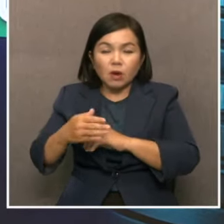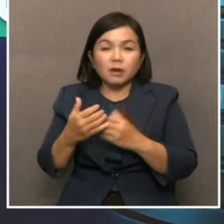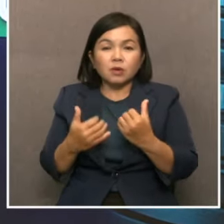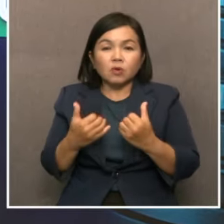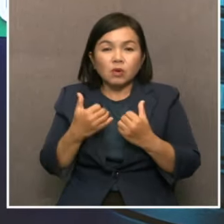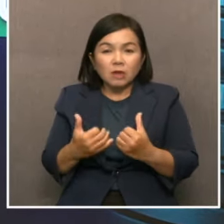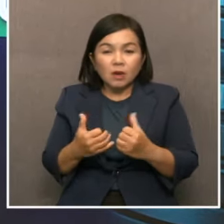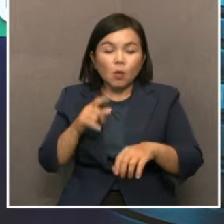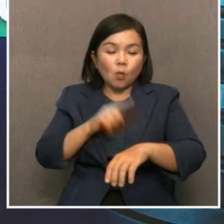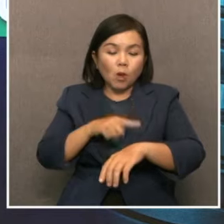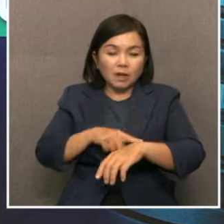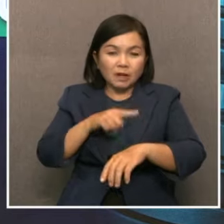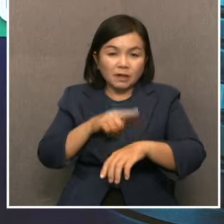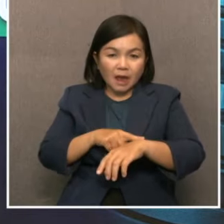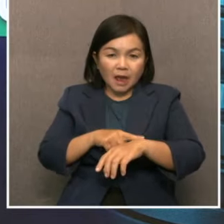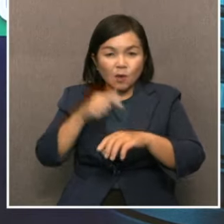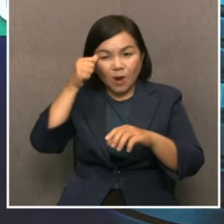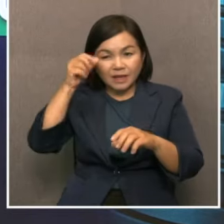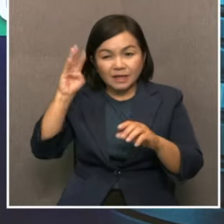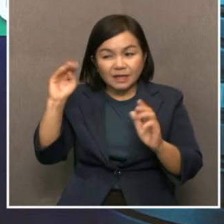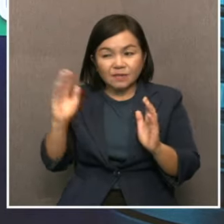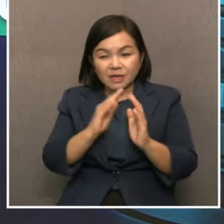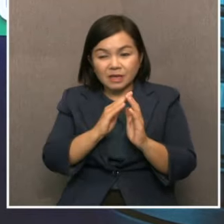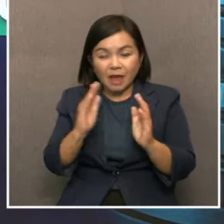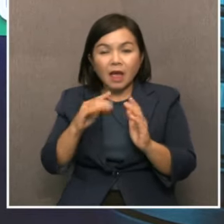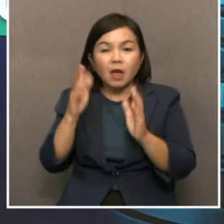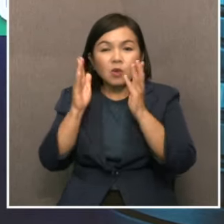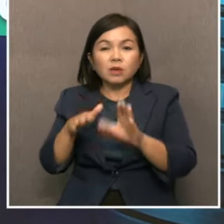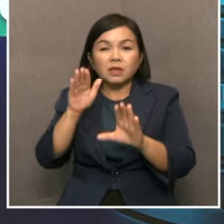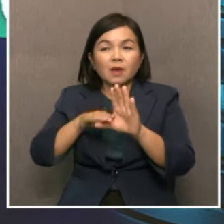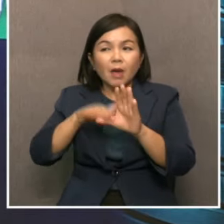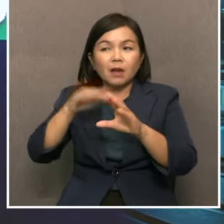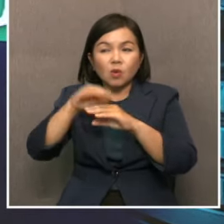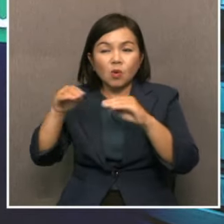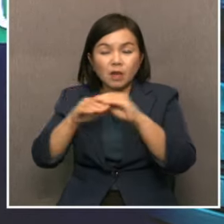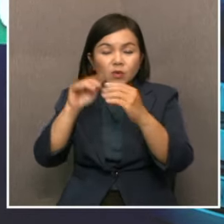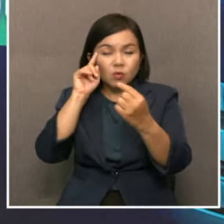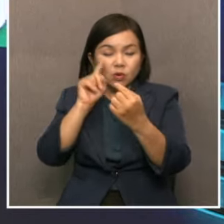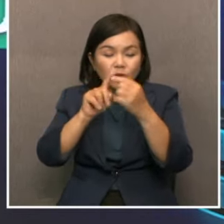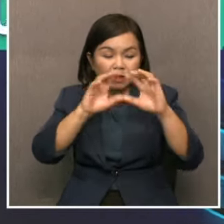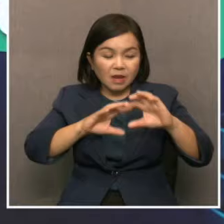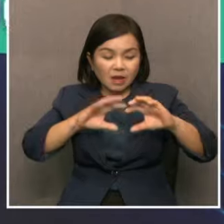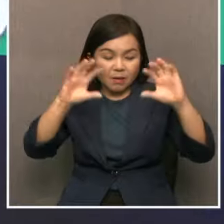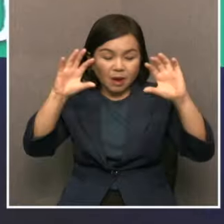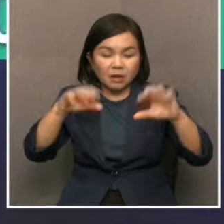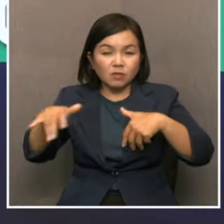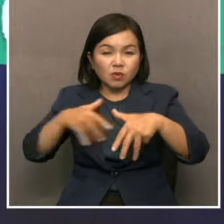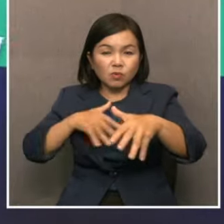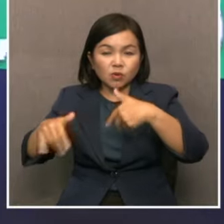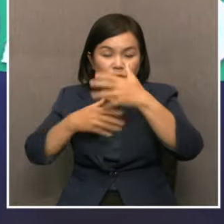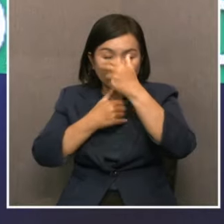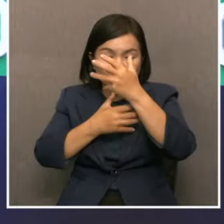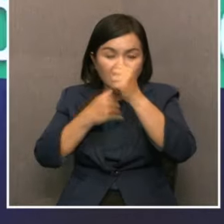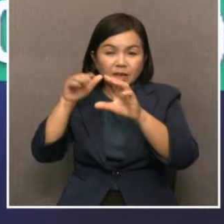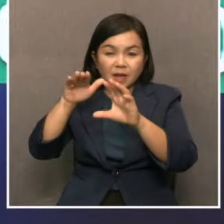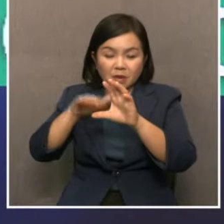ายังมีระยะเวลาอีกมากกว่า40วันจำนวนของคนที่เข้าร่วมโครงการก็น่าจะเป็นไปตามที่ภาครัฐนั้นคาดการไว้นะคะและสำหรับ